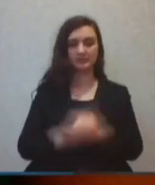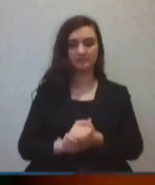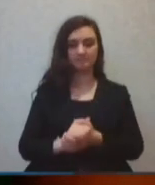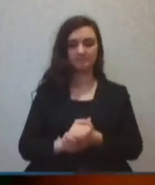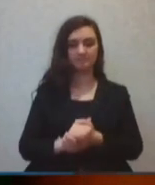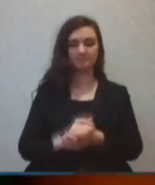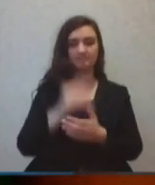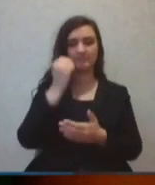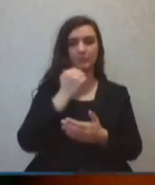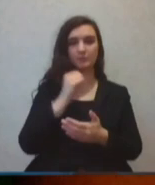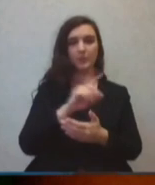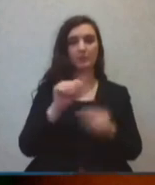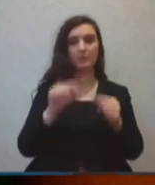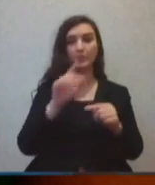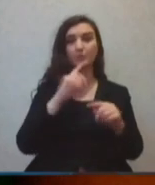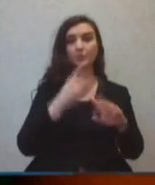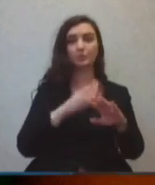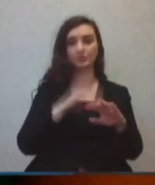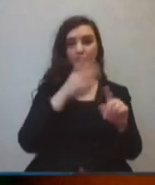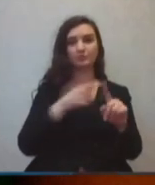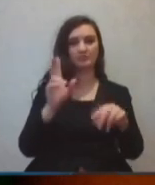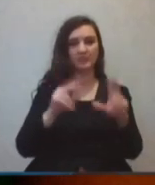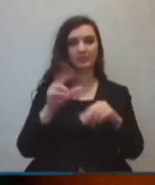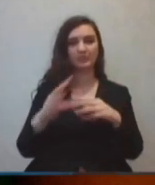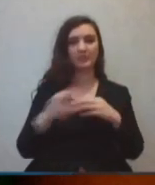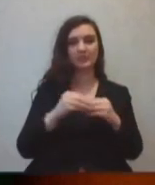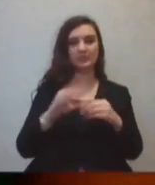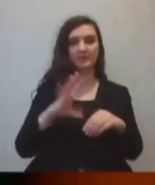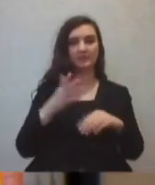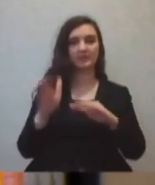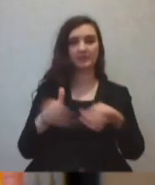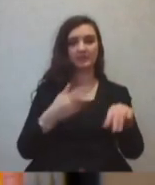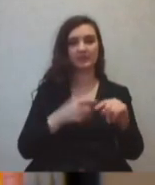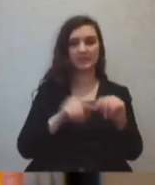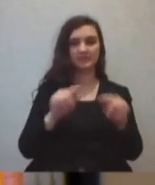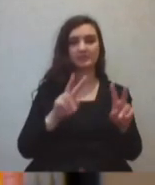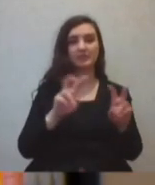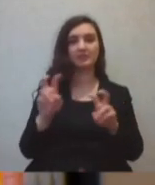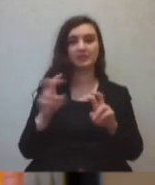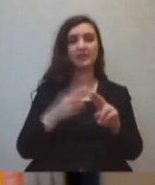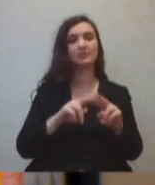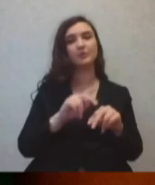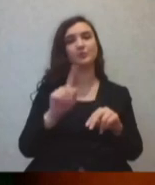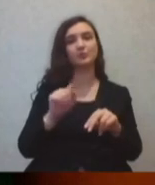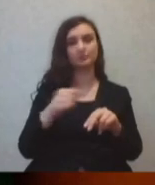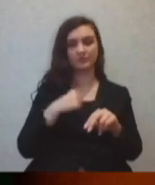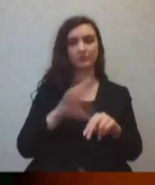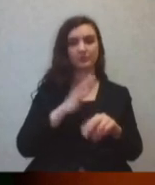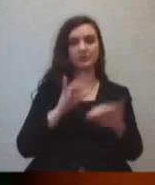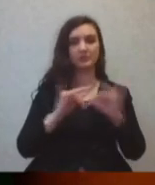სტუმრობისთვის. მადლობა, რომ აი ამ რთულ პერიოდში პრაქტიკულად ერთად გავიარეთ ეს თემატიკა, იმიტომ რომ ჩვენ